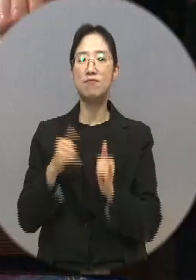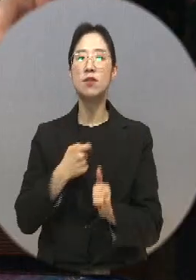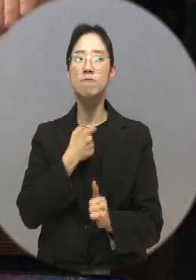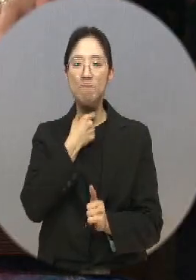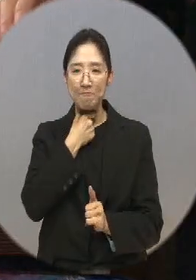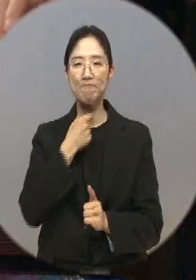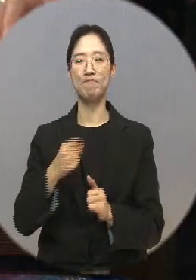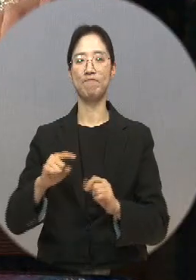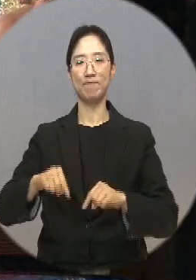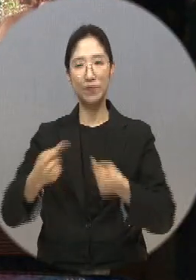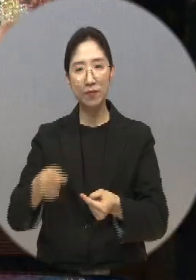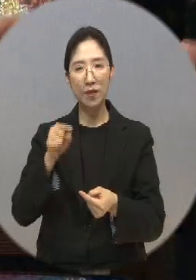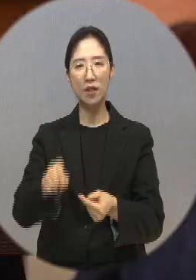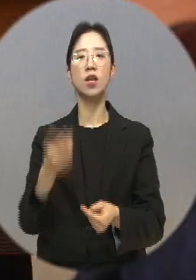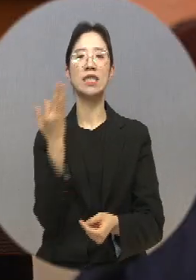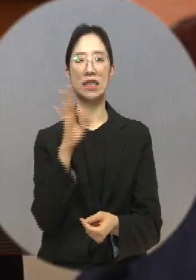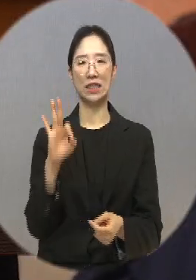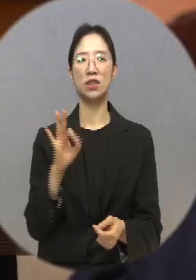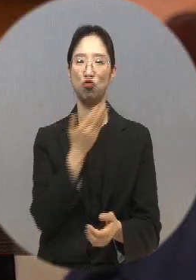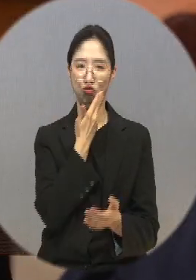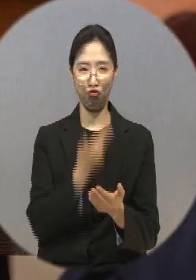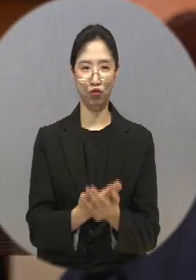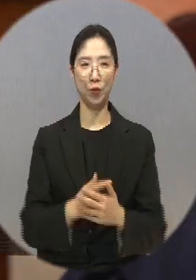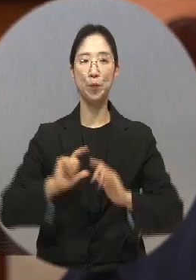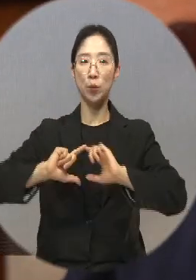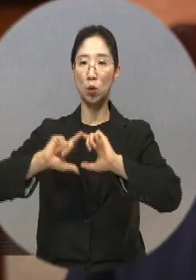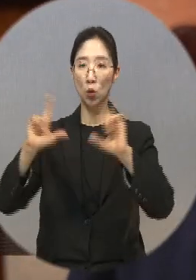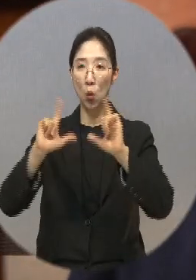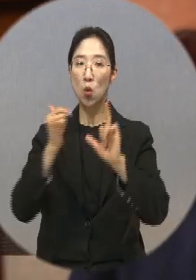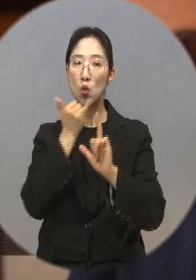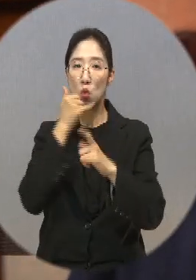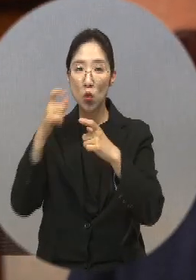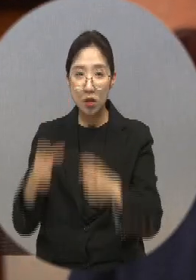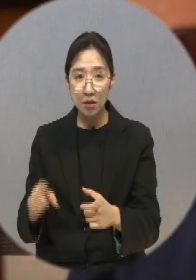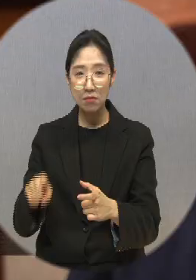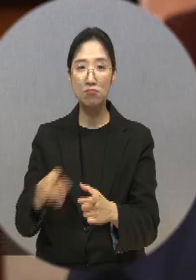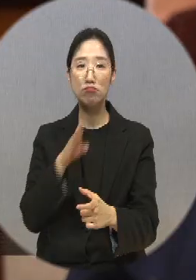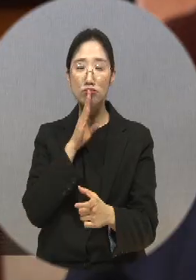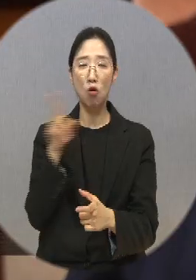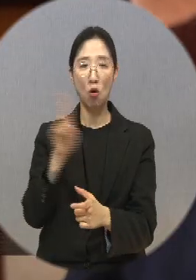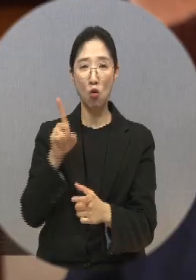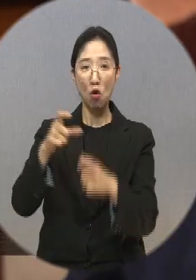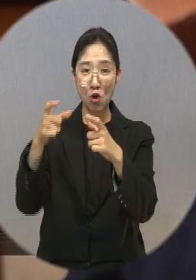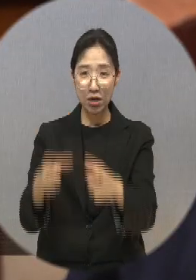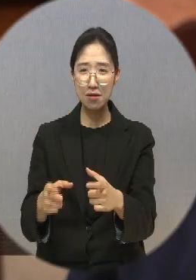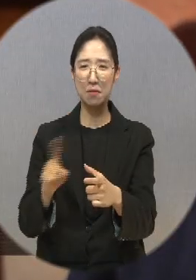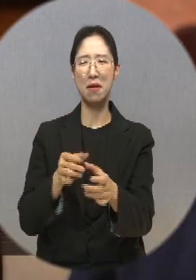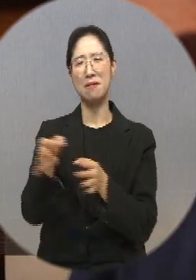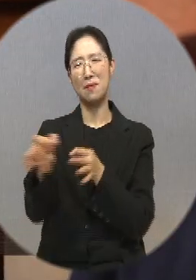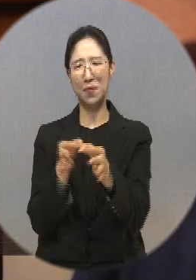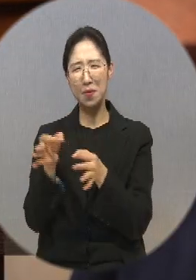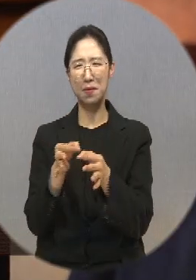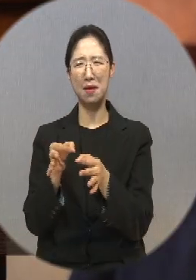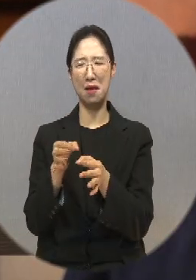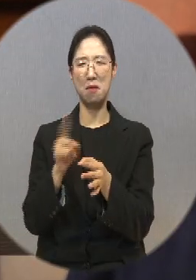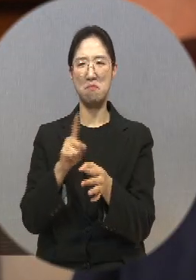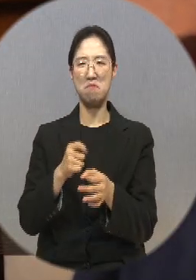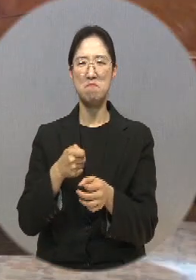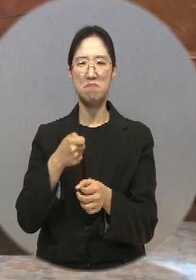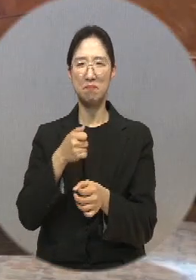우리가 인정하는 게 되게 중요하다. 그 동독 지역의 어떤 지역은 굉장히 상업적으로 바뀌었어요. 명품